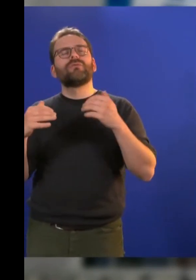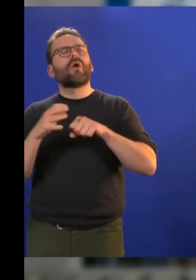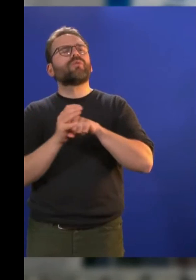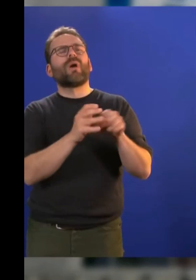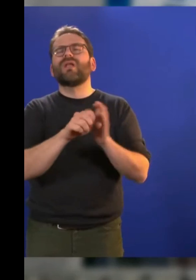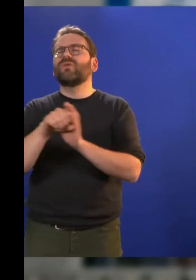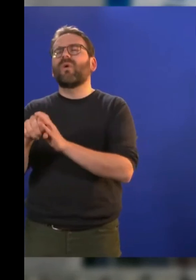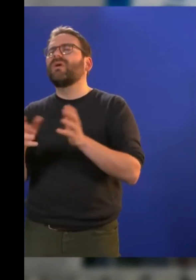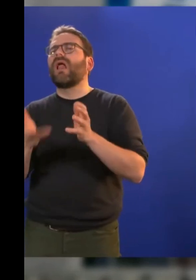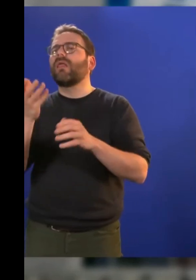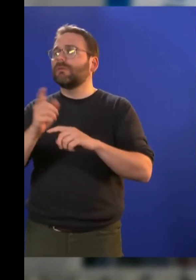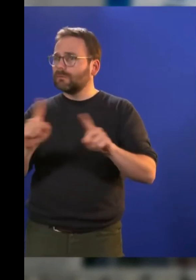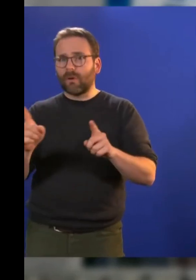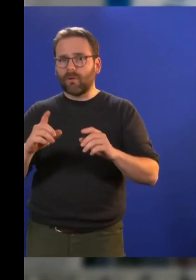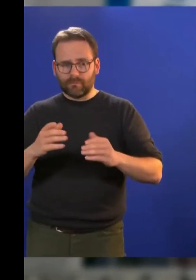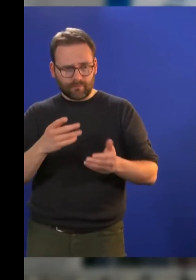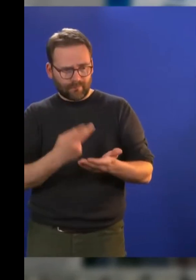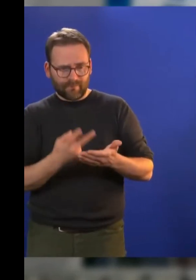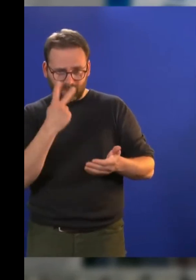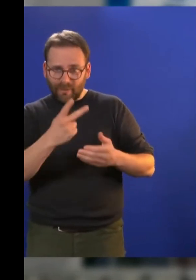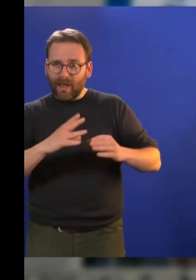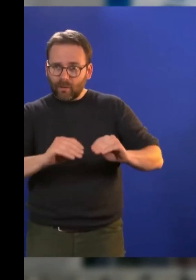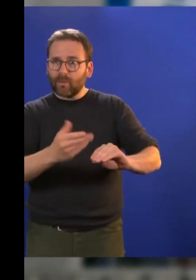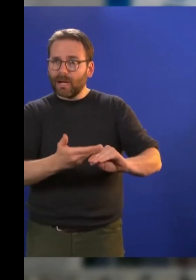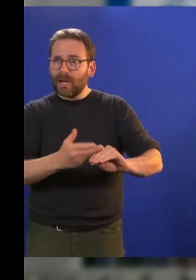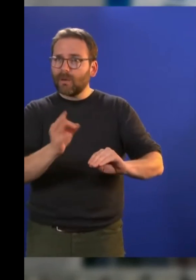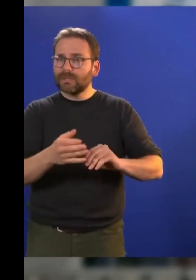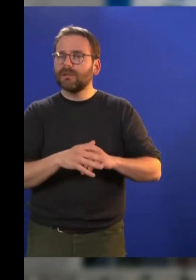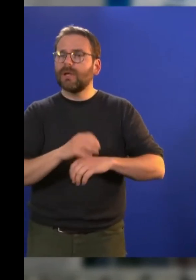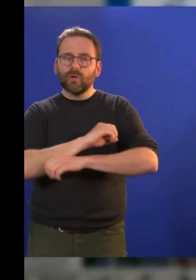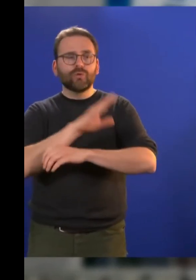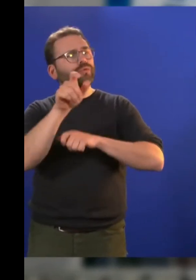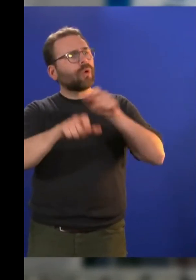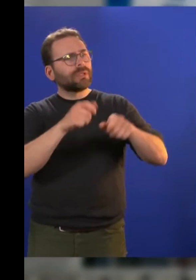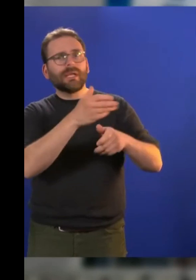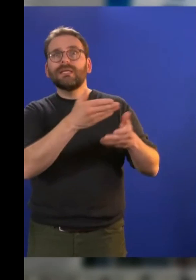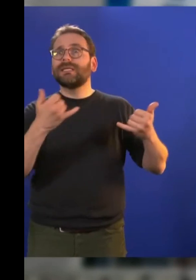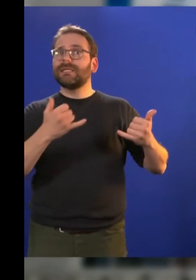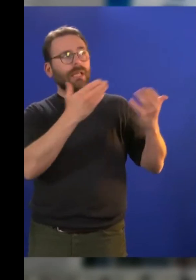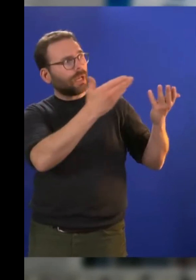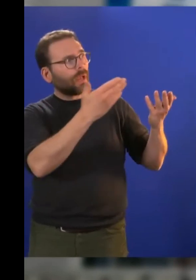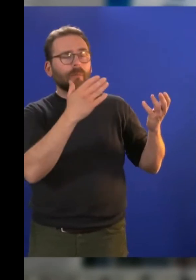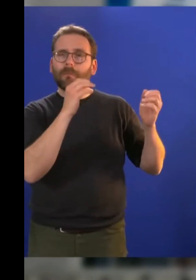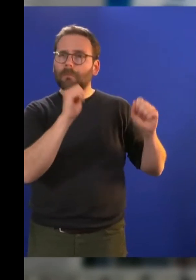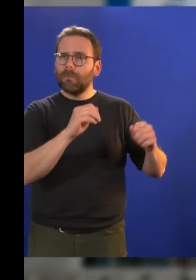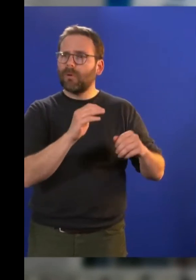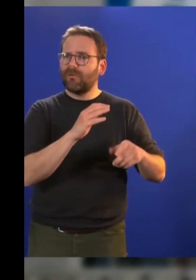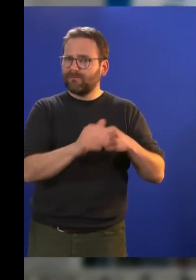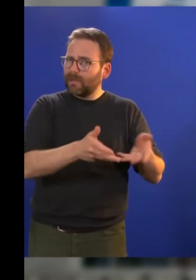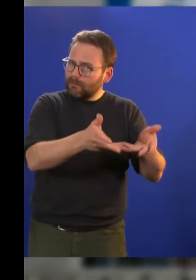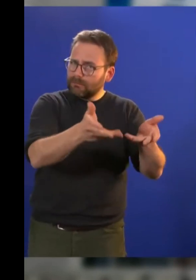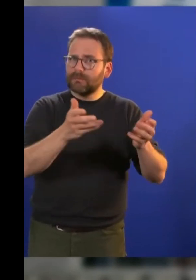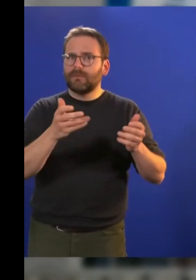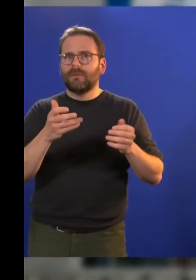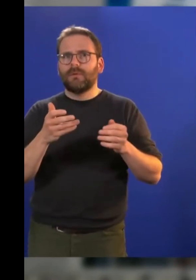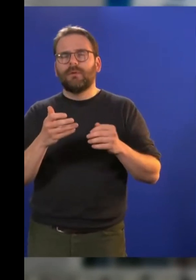droite-gauche exacerbé, c'est vérifiable, et les journalistes sont ici pour pouvoir le faire. Tout